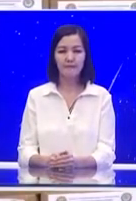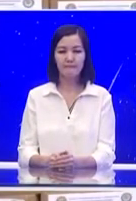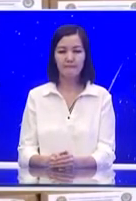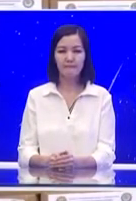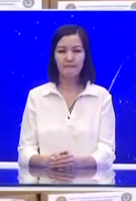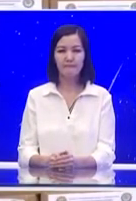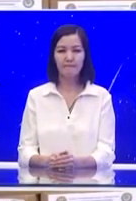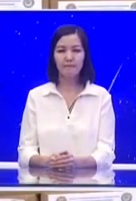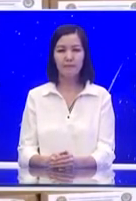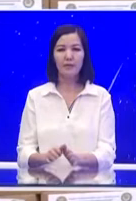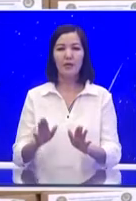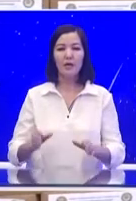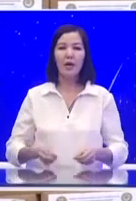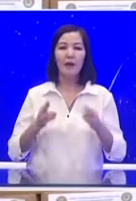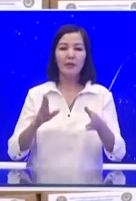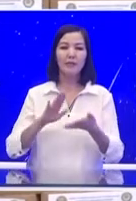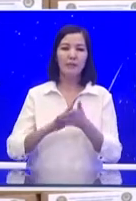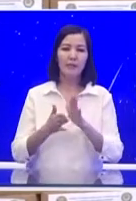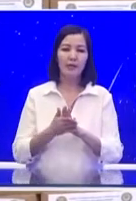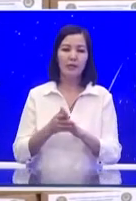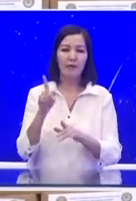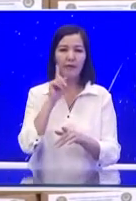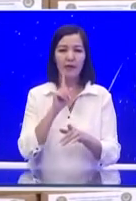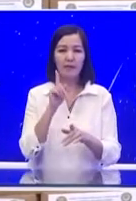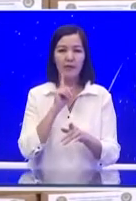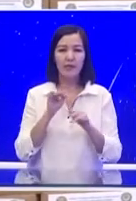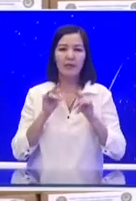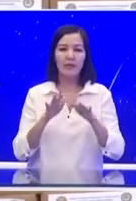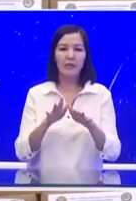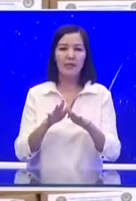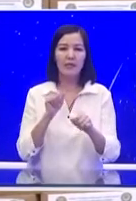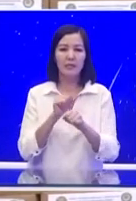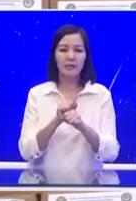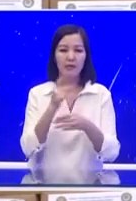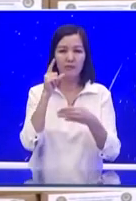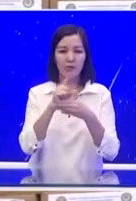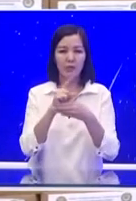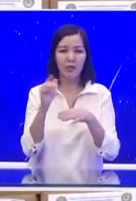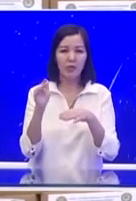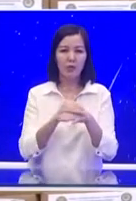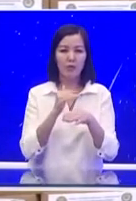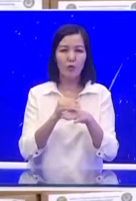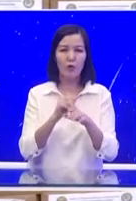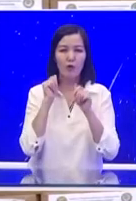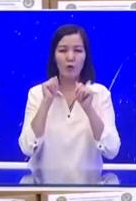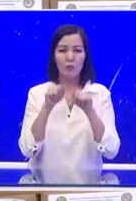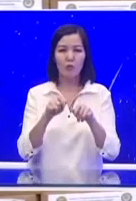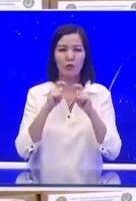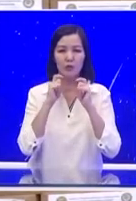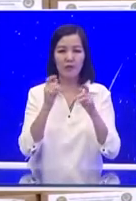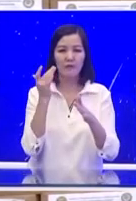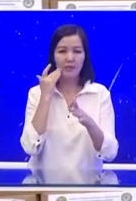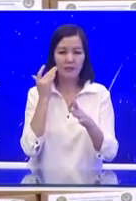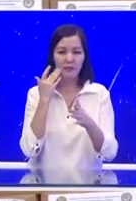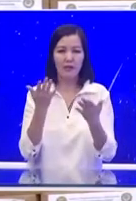В период чрезвычайного положения временно приостановлена деятельность мечетей. Но делать добро нужно в любое время. Мы поддержали начинание